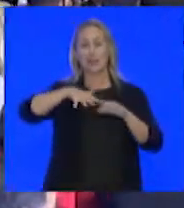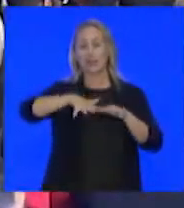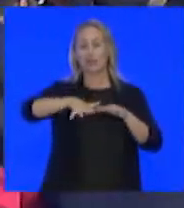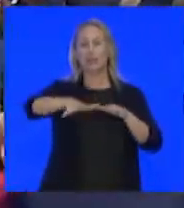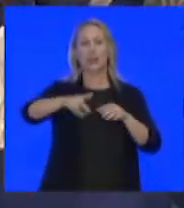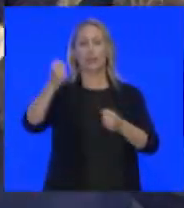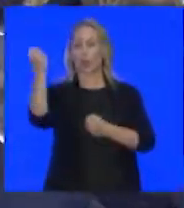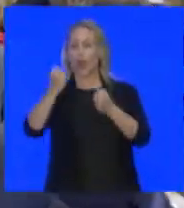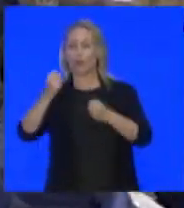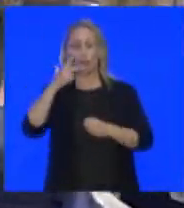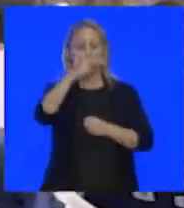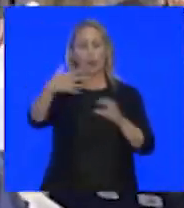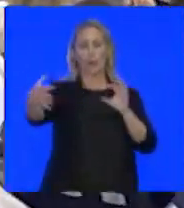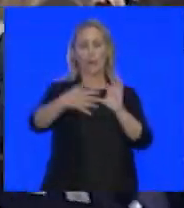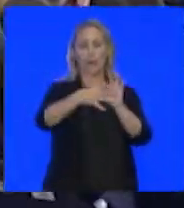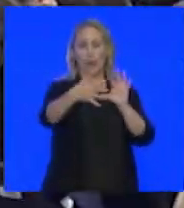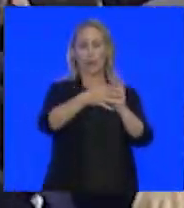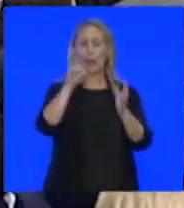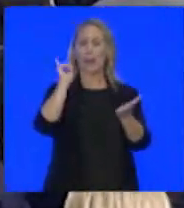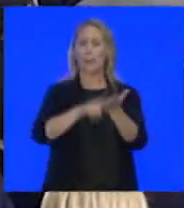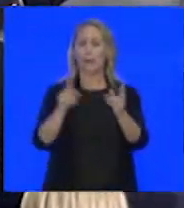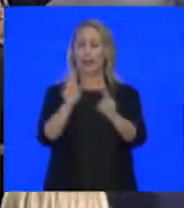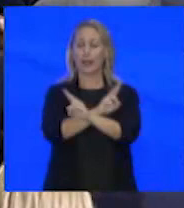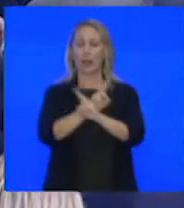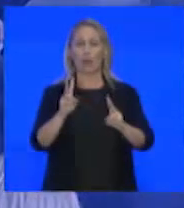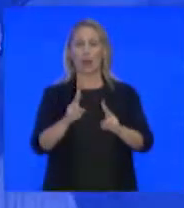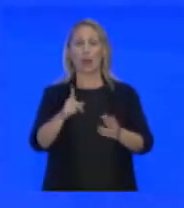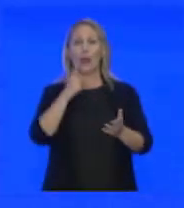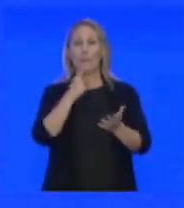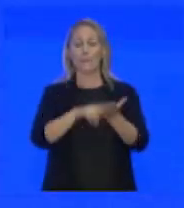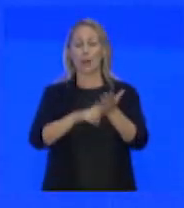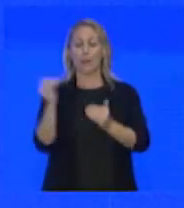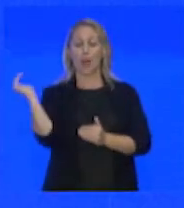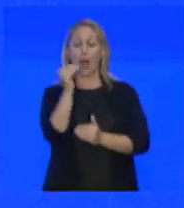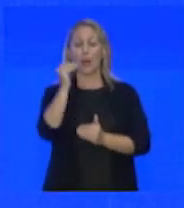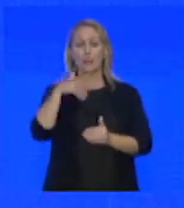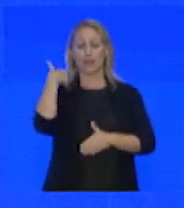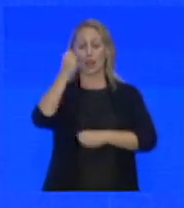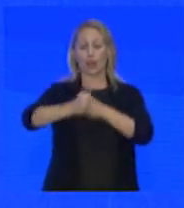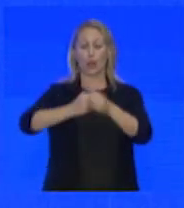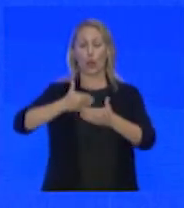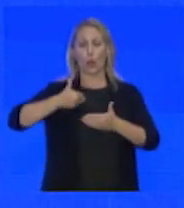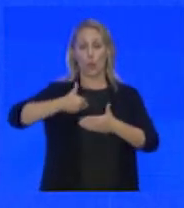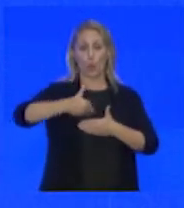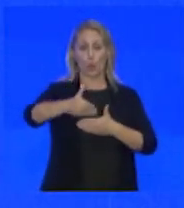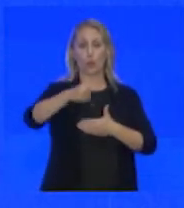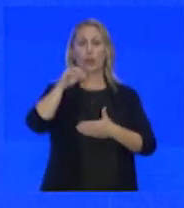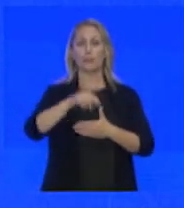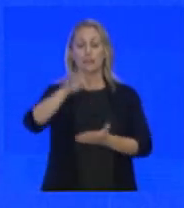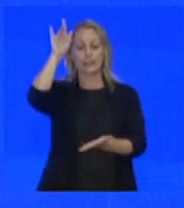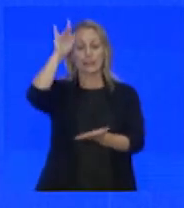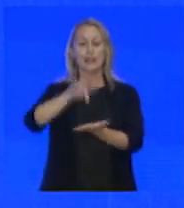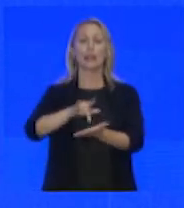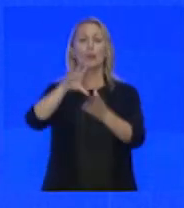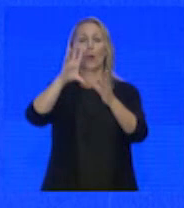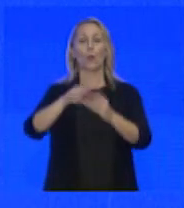αυτοκινητοδρόμων και των σιδηροδρόμων. Πρέπει να γίνει την επόμενη τριετία κεντρικός μεταφορικός κόμβος